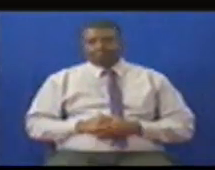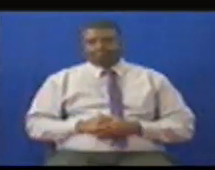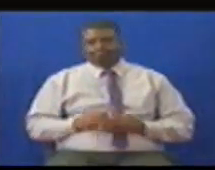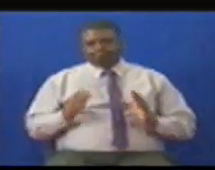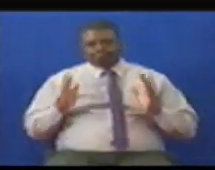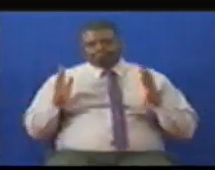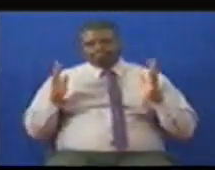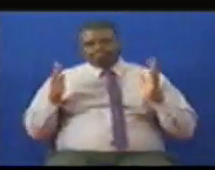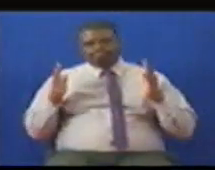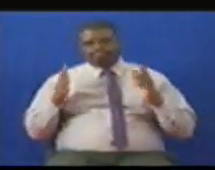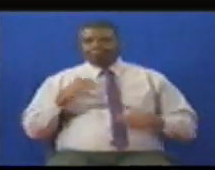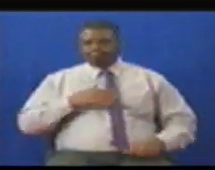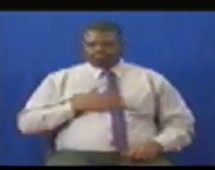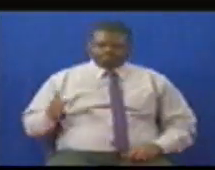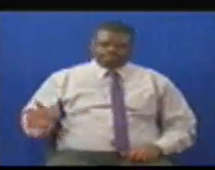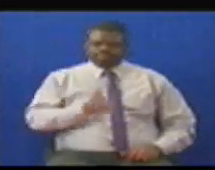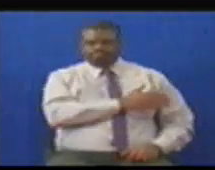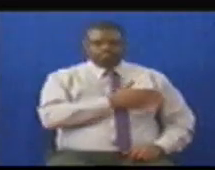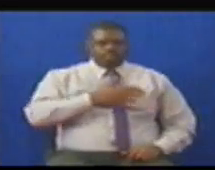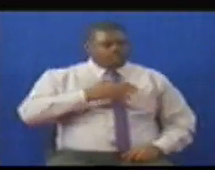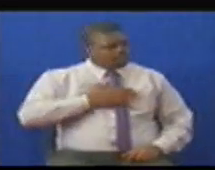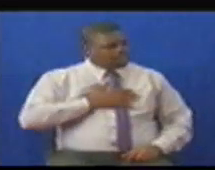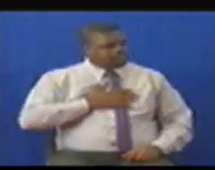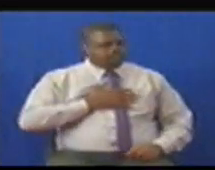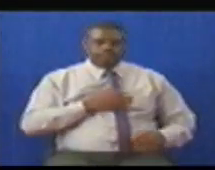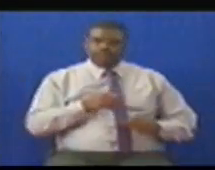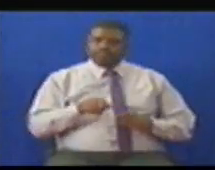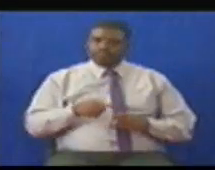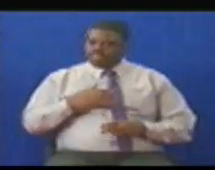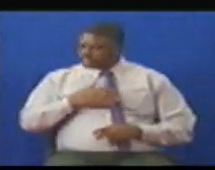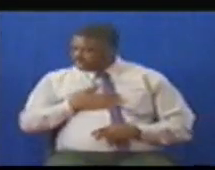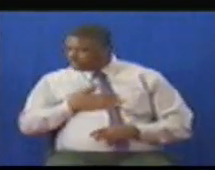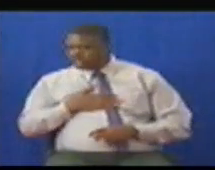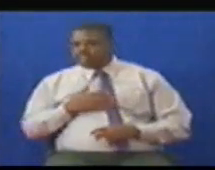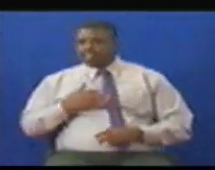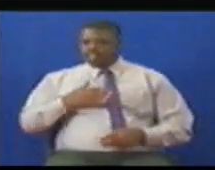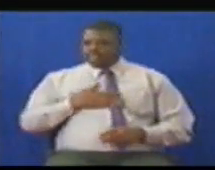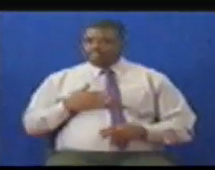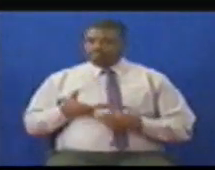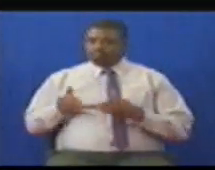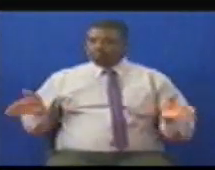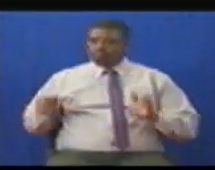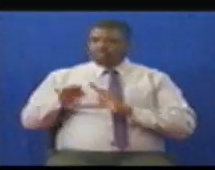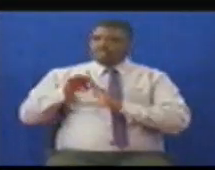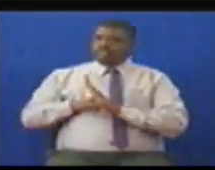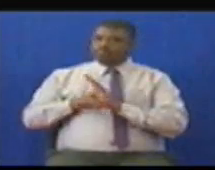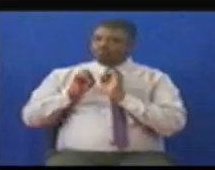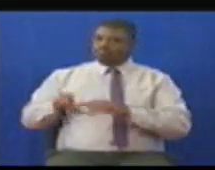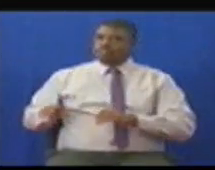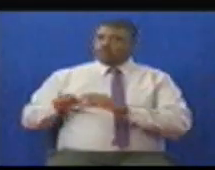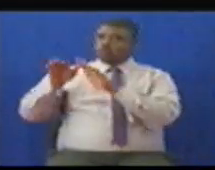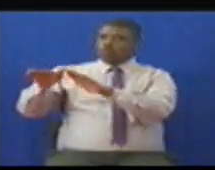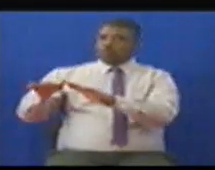Asante sana Mheshimiwa Dr. Wekiza kwa kutuzindulia utaratibu mpya ambao unatuwezesha kumbi hizi mbili